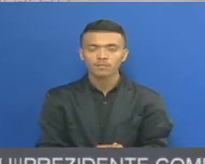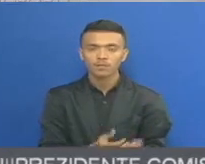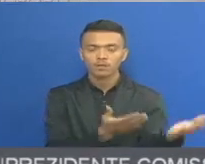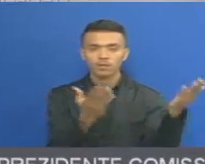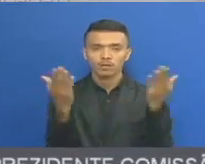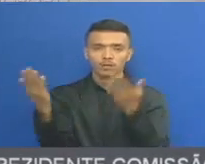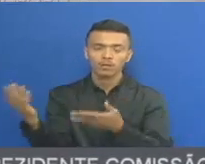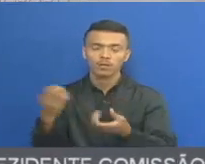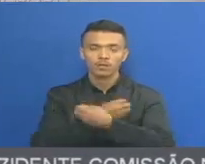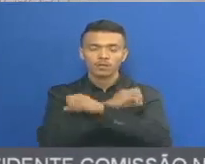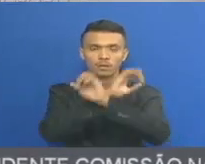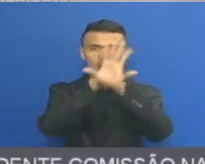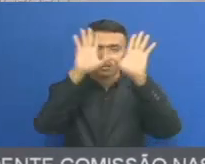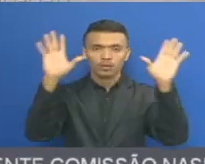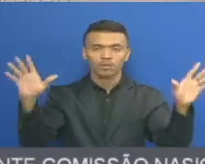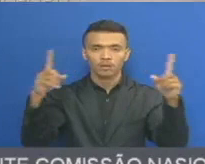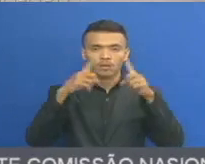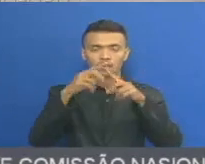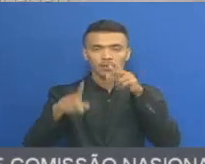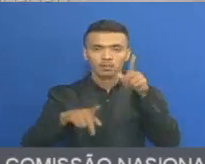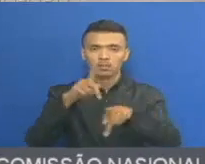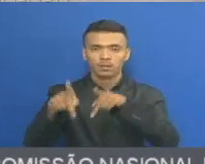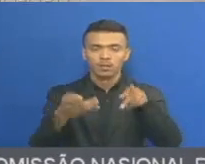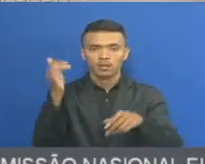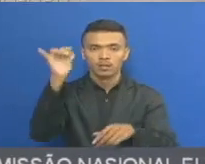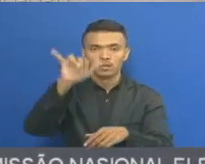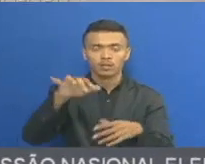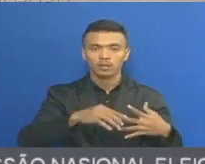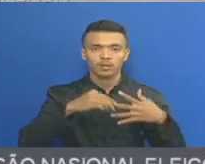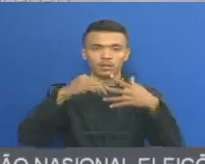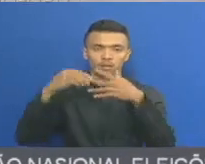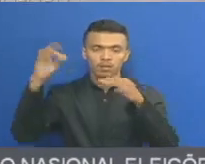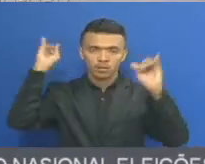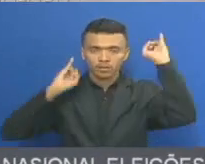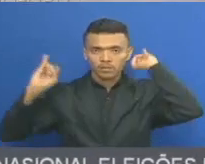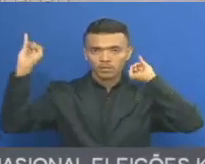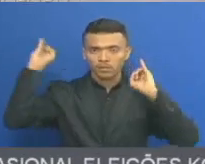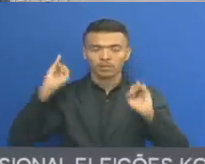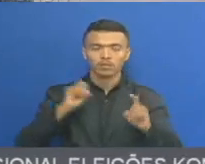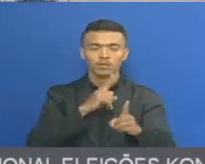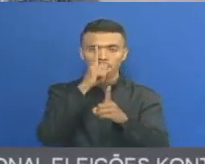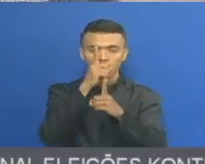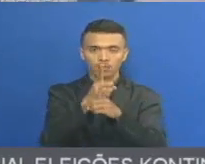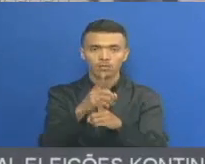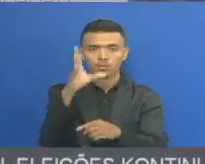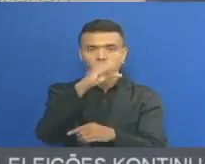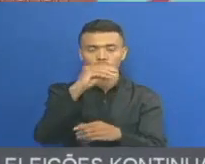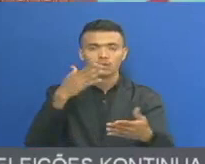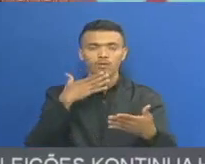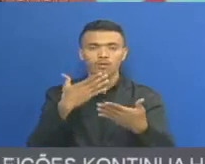lori naroman ba komunidade Sira lili informasaun sirna be faktual no moz